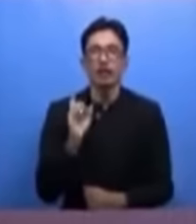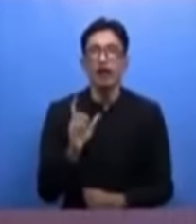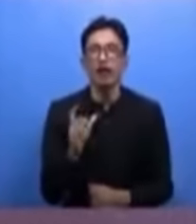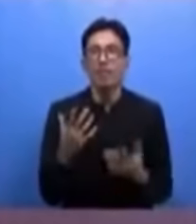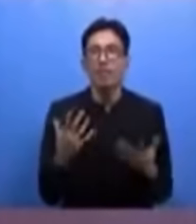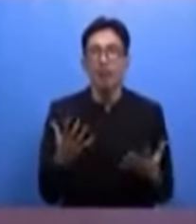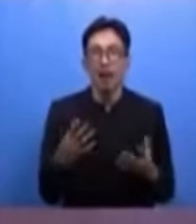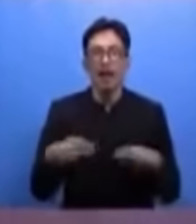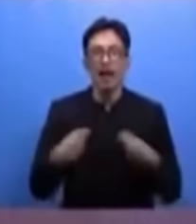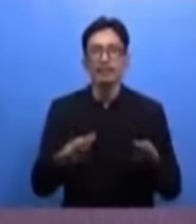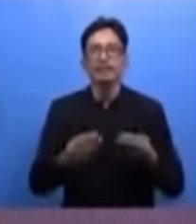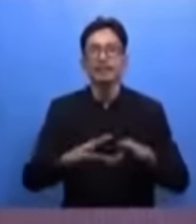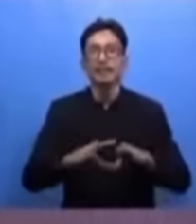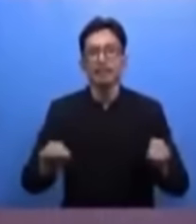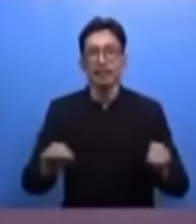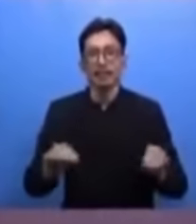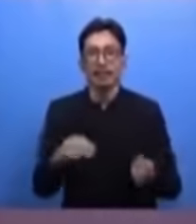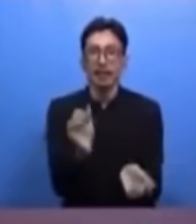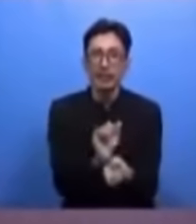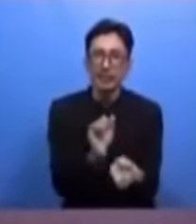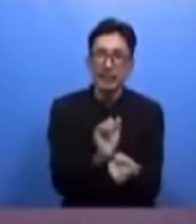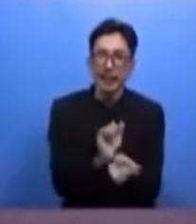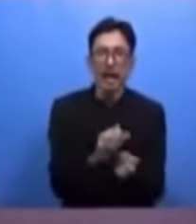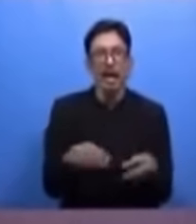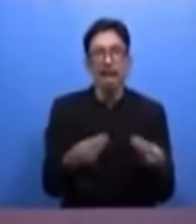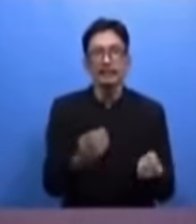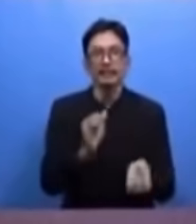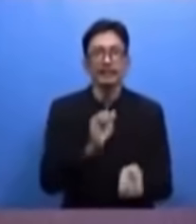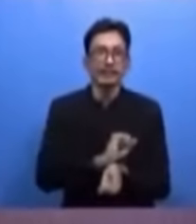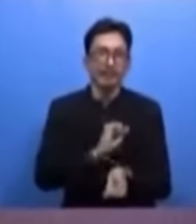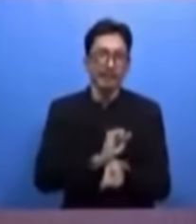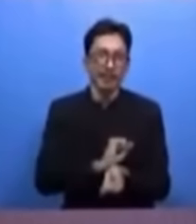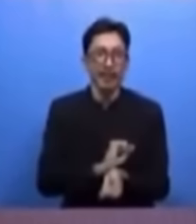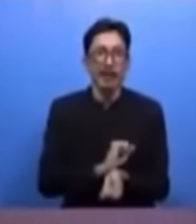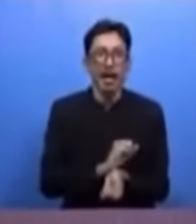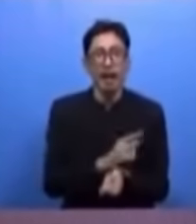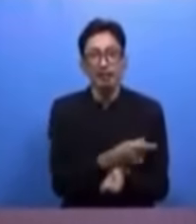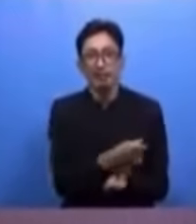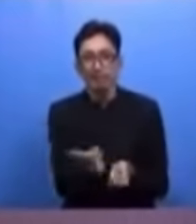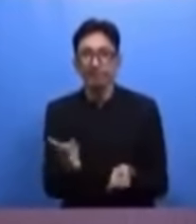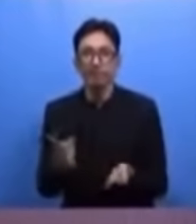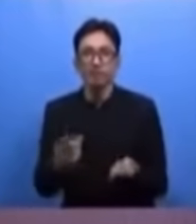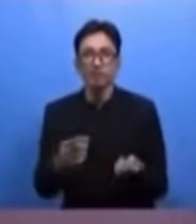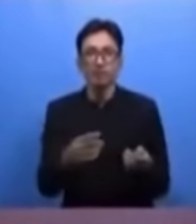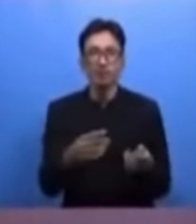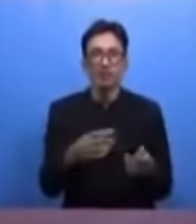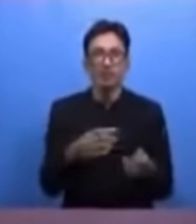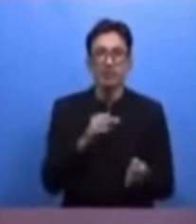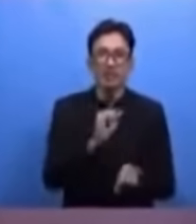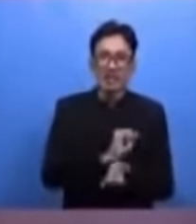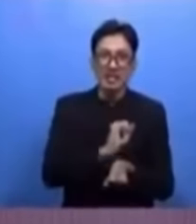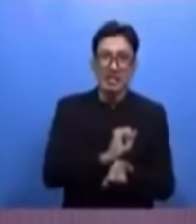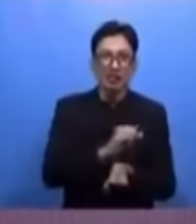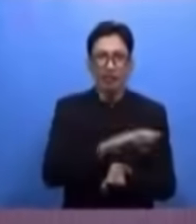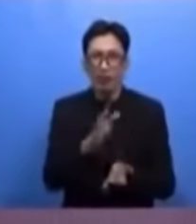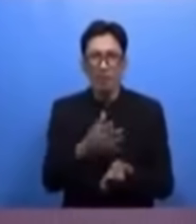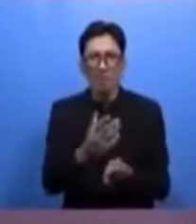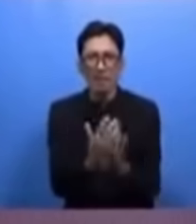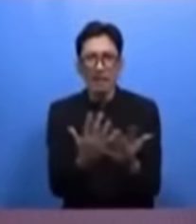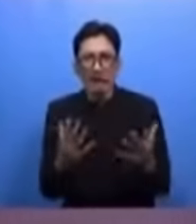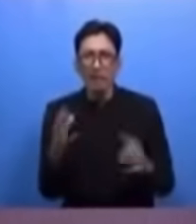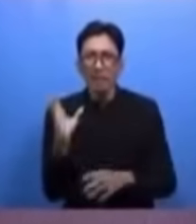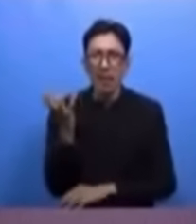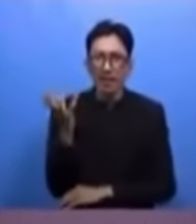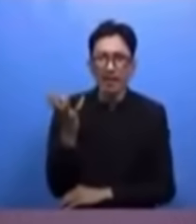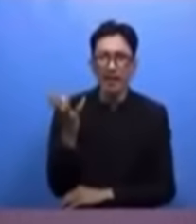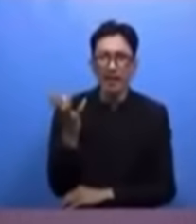dikasih lapangan pekerjaan. Maka 70% nanti di industri perdagangan dan jasa, masyarakat Banten wajib